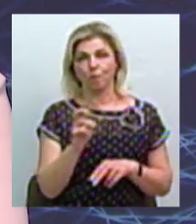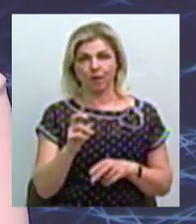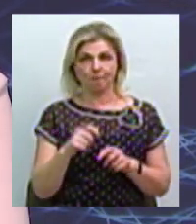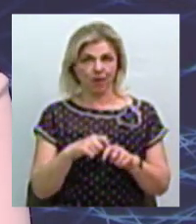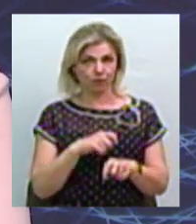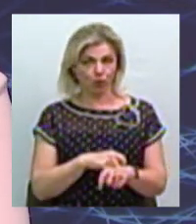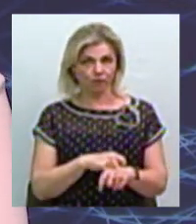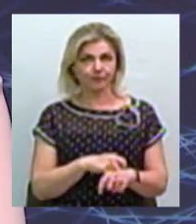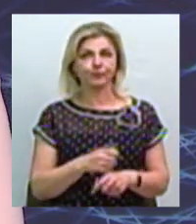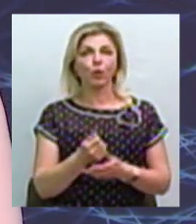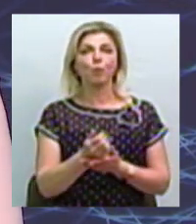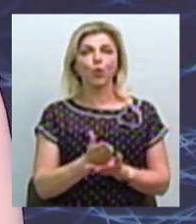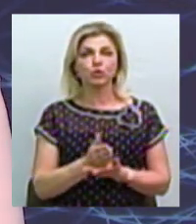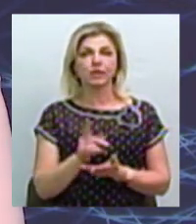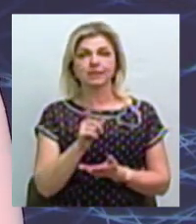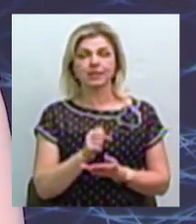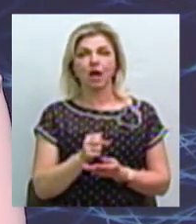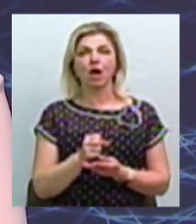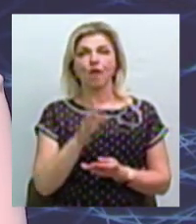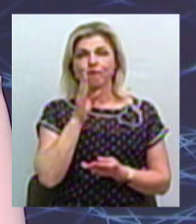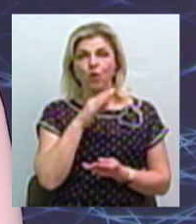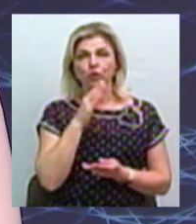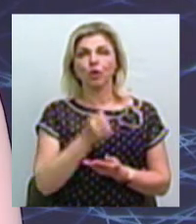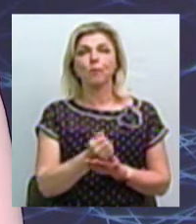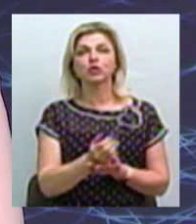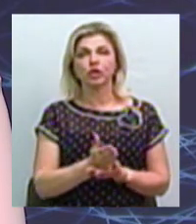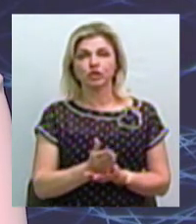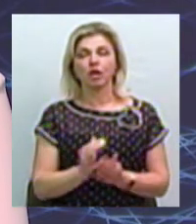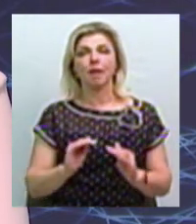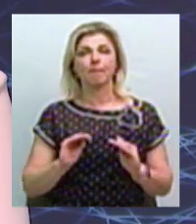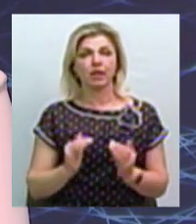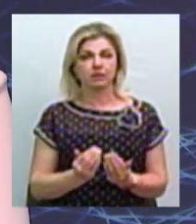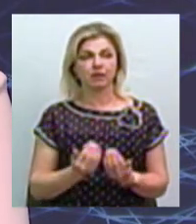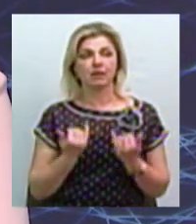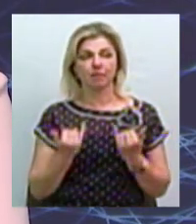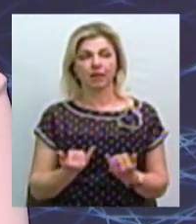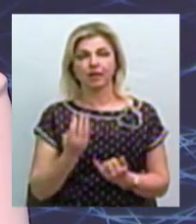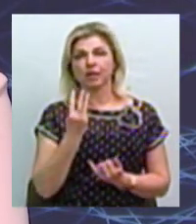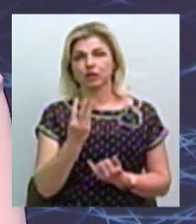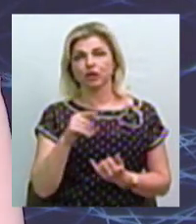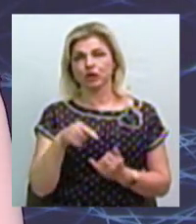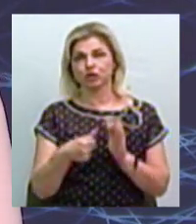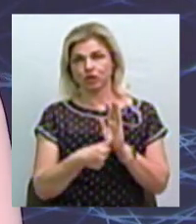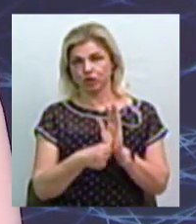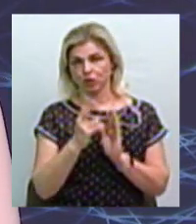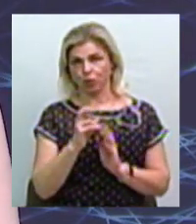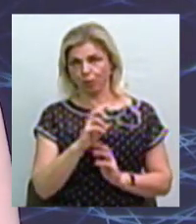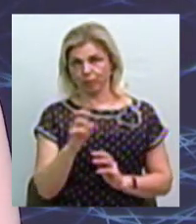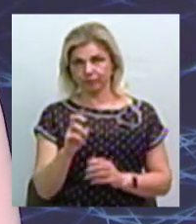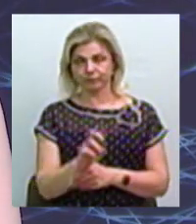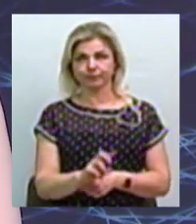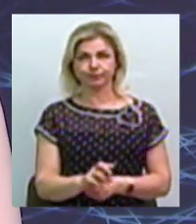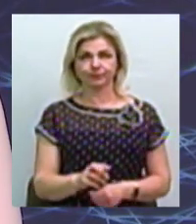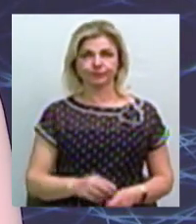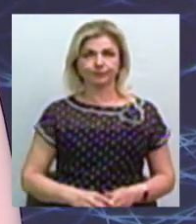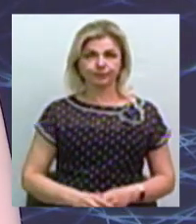І послуга за централізоване водопостачання також дещо зменшено. Тепер це 3,6 кубічних метрів. У нас